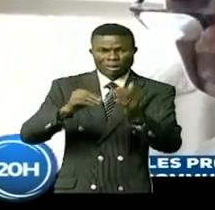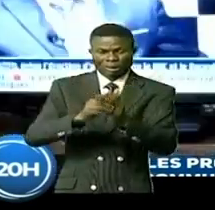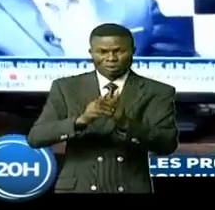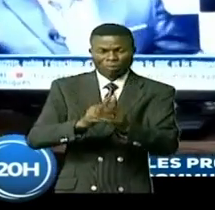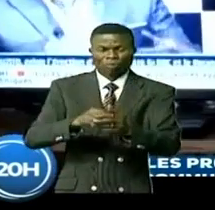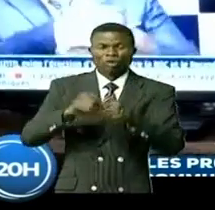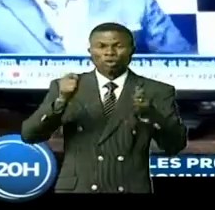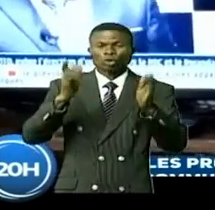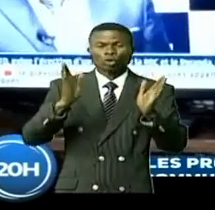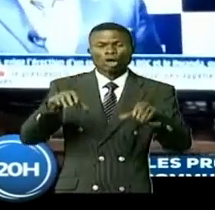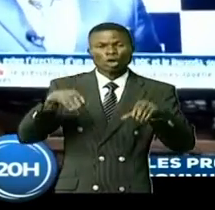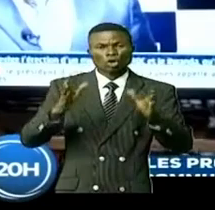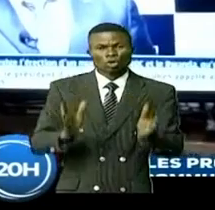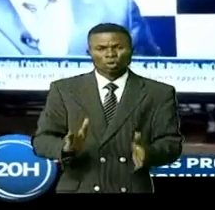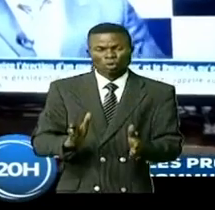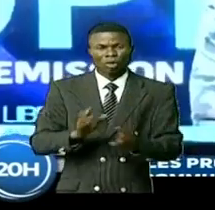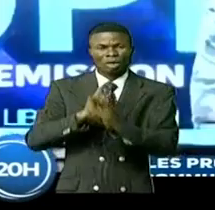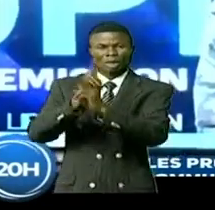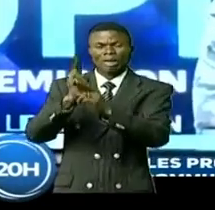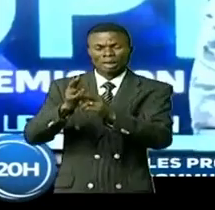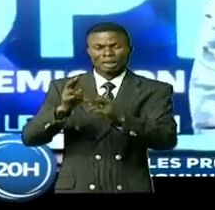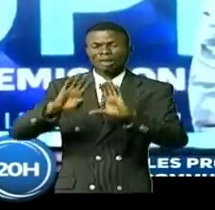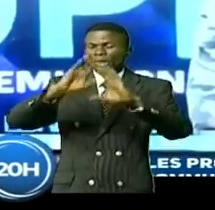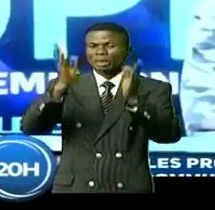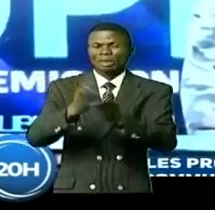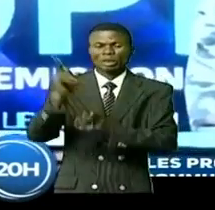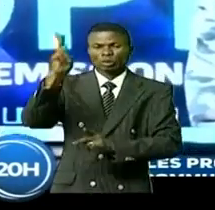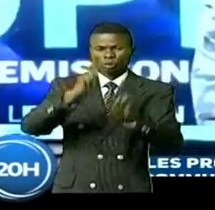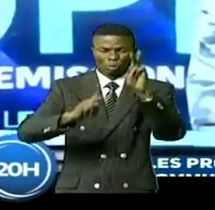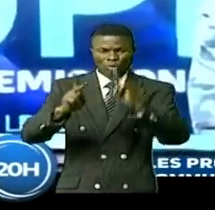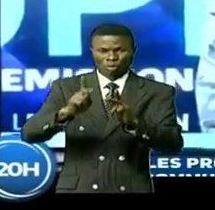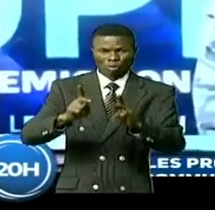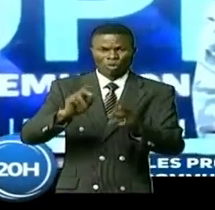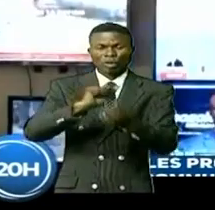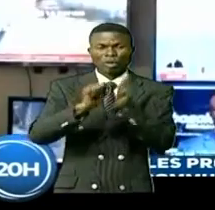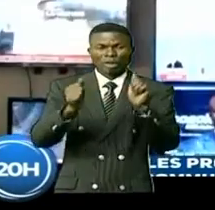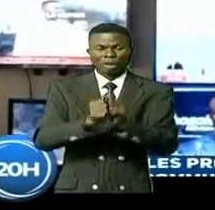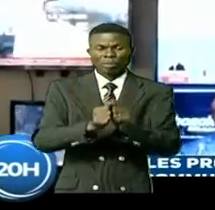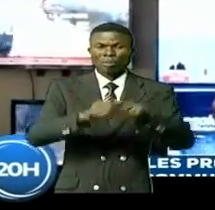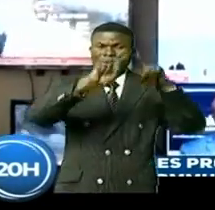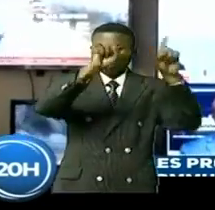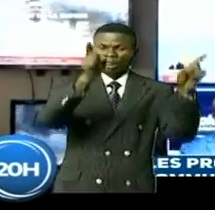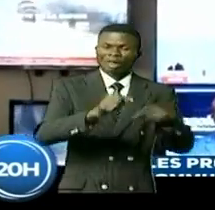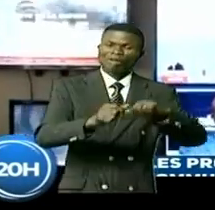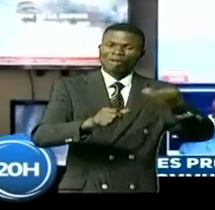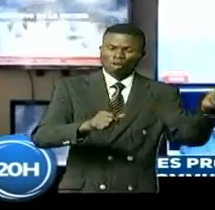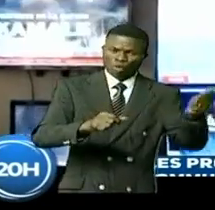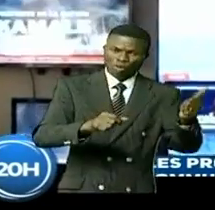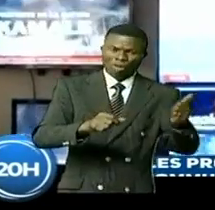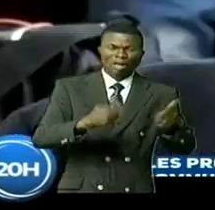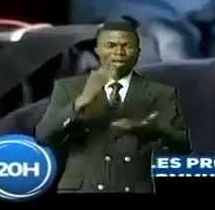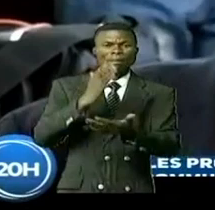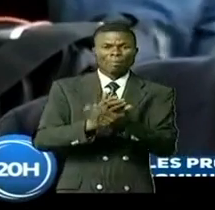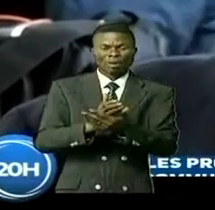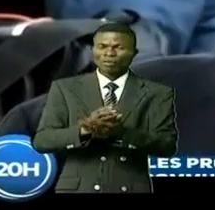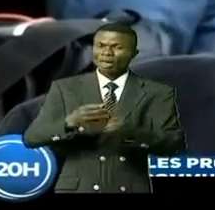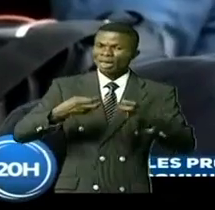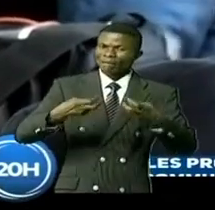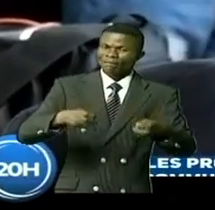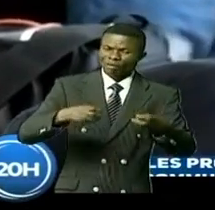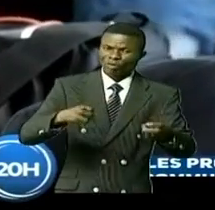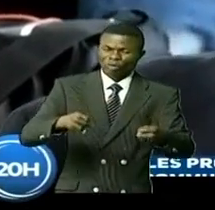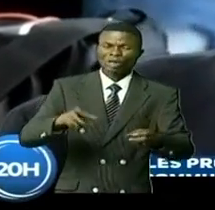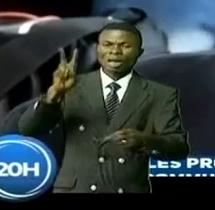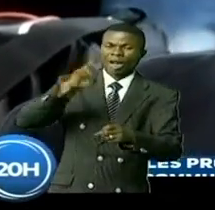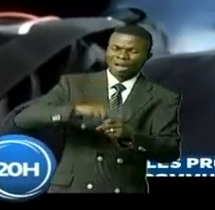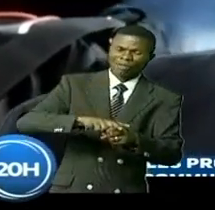médias congolais et des réactions de l'opinion publique sur certains contenus médiatiques, constituant des incitations à la violence, à la